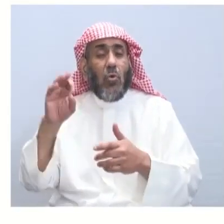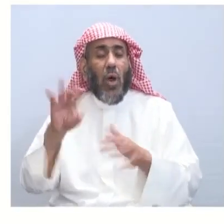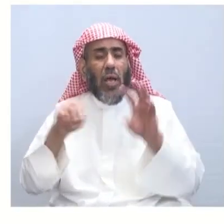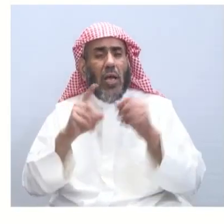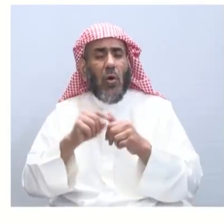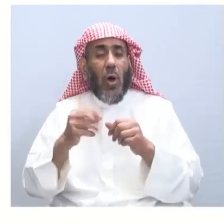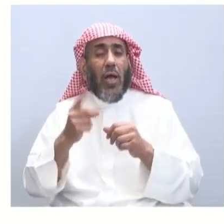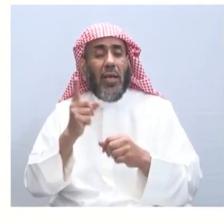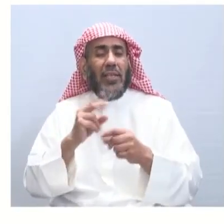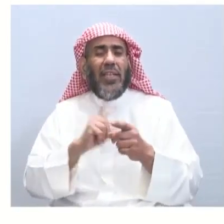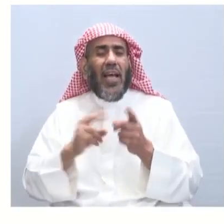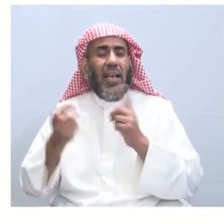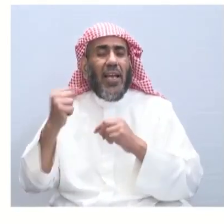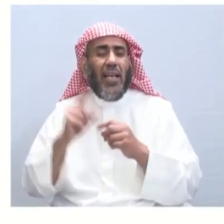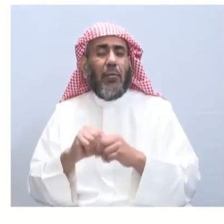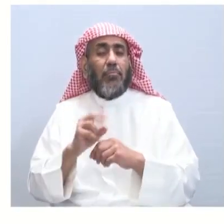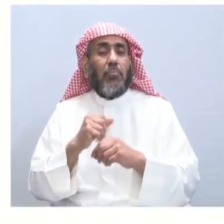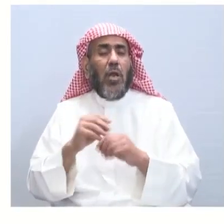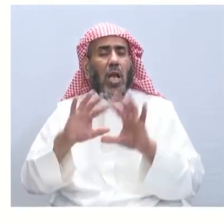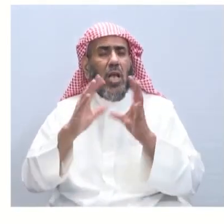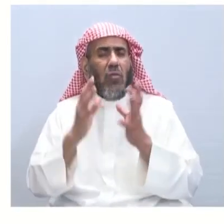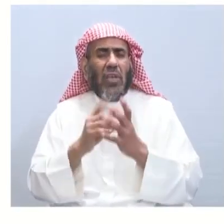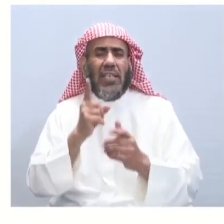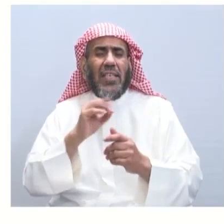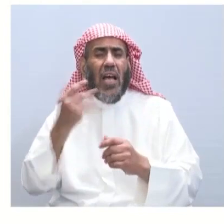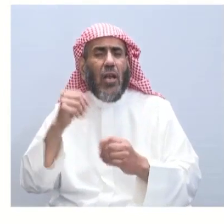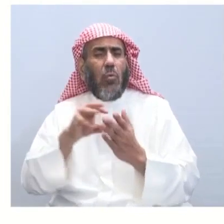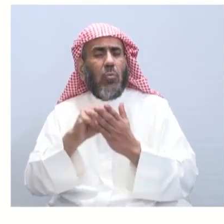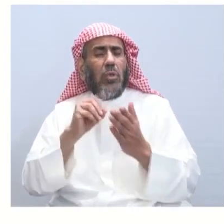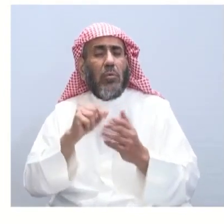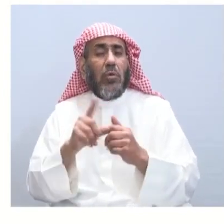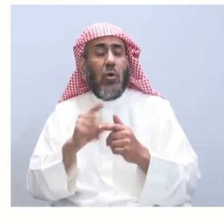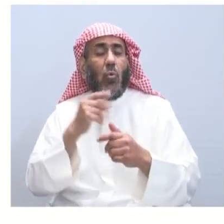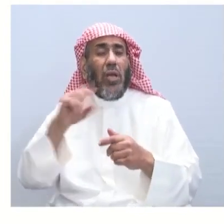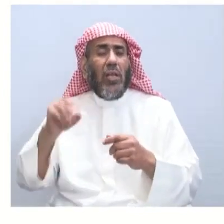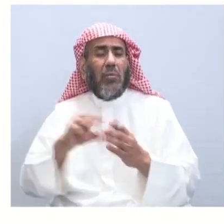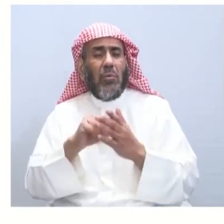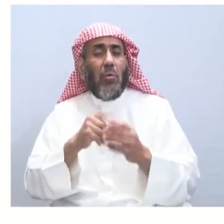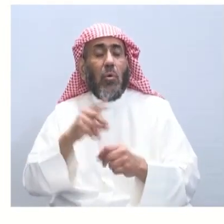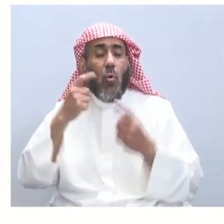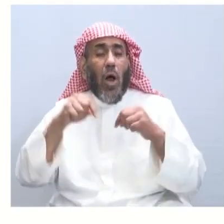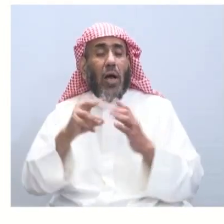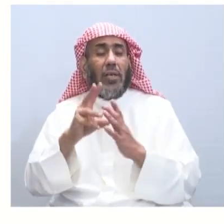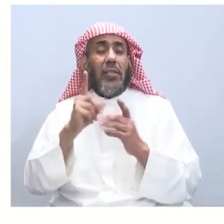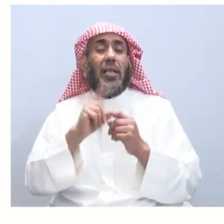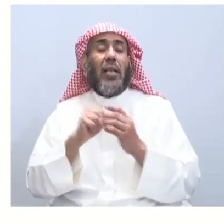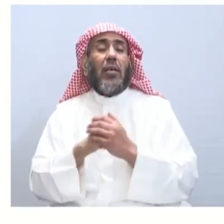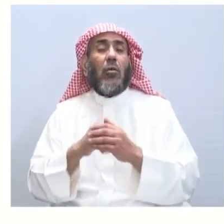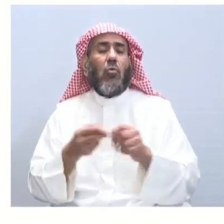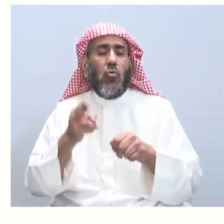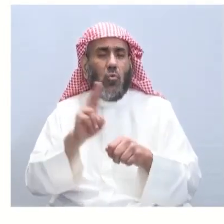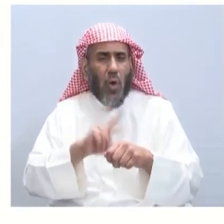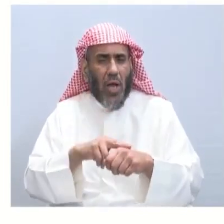اما روايه تاريخيه معى يصف فيها التاريخ مستمده من التاريخ طبعا الروايه التاريخيه تستمد احداثها من وقائع التاريخ يعاد